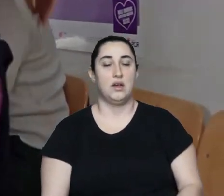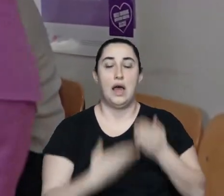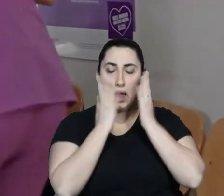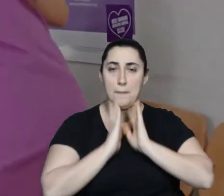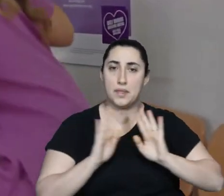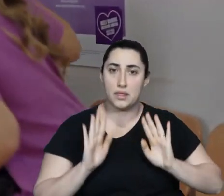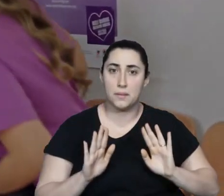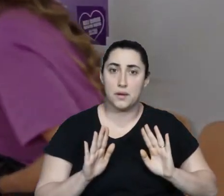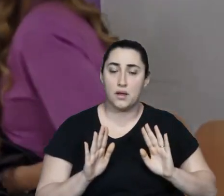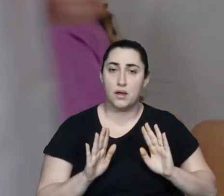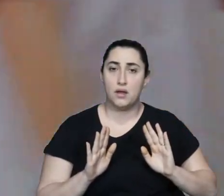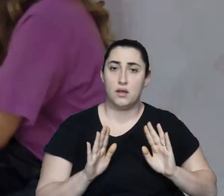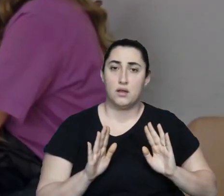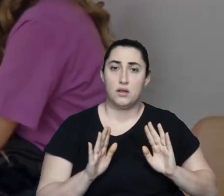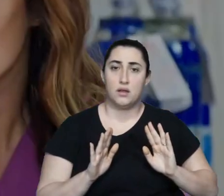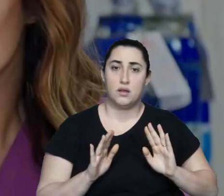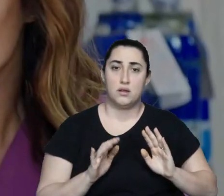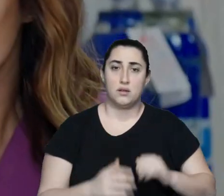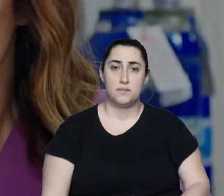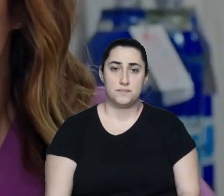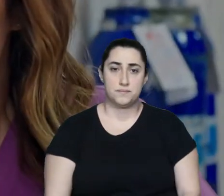Amin de. Yanına geçti.